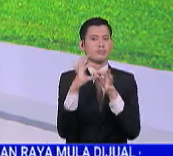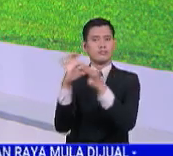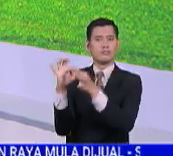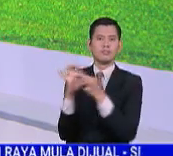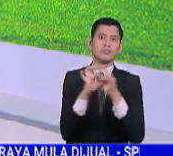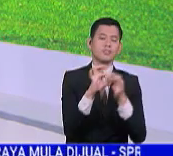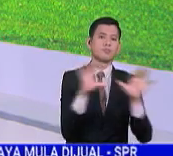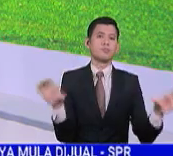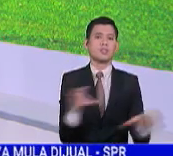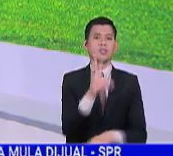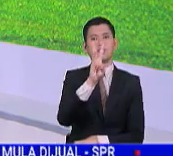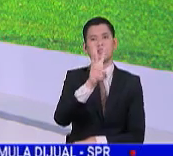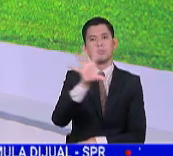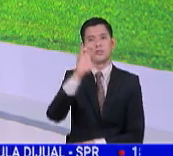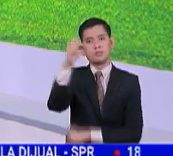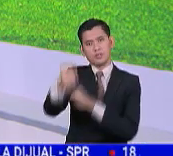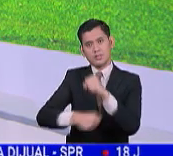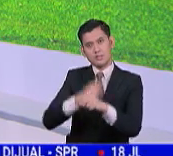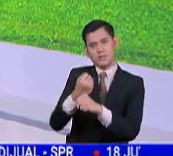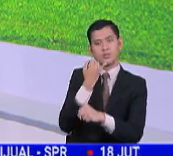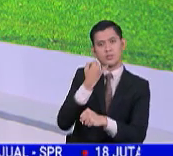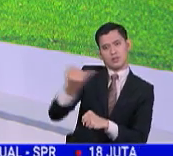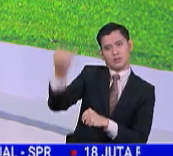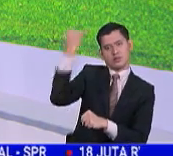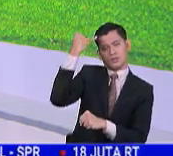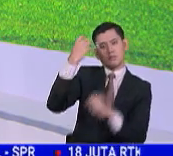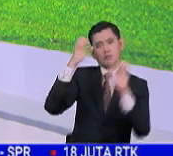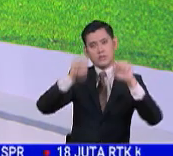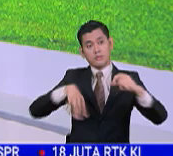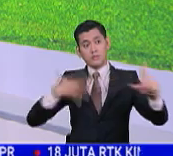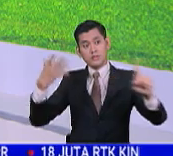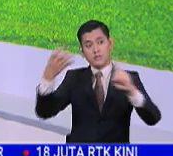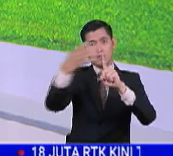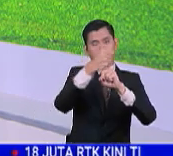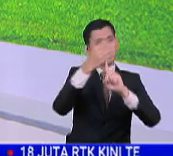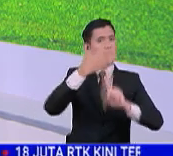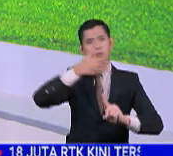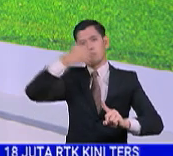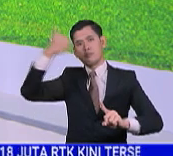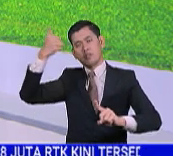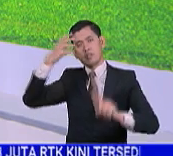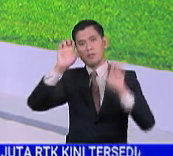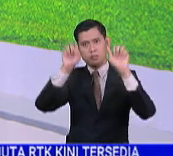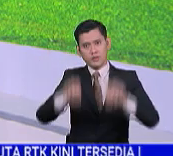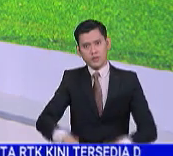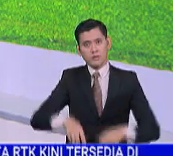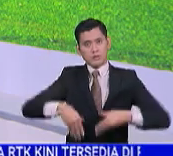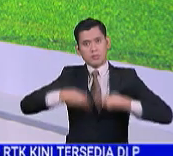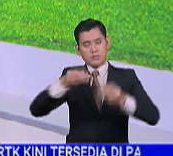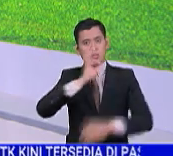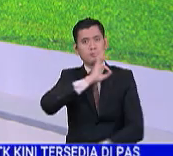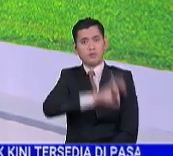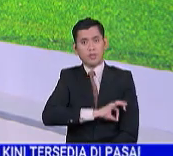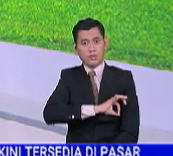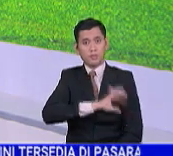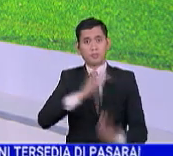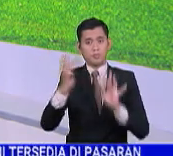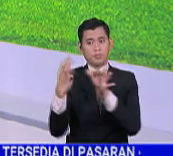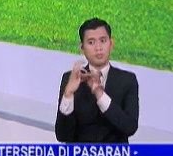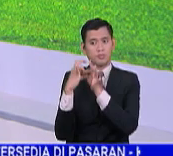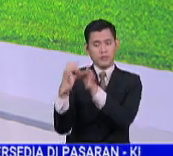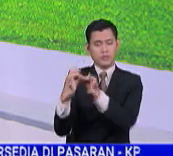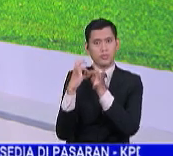terjalin sejak penonton lima tahun lalu ketahap lebih matang setelah lebih menguntungkan malah hubungan follower